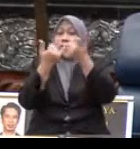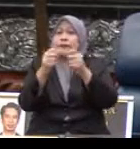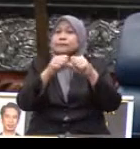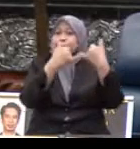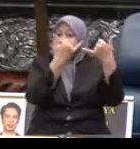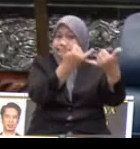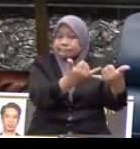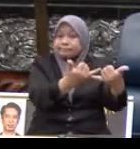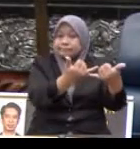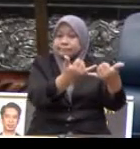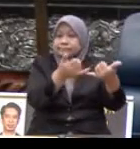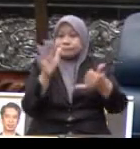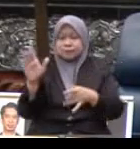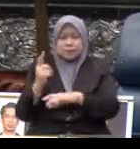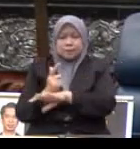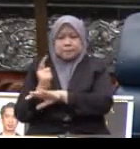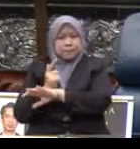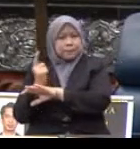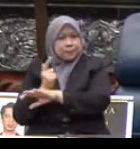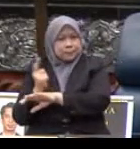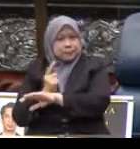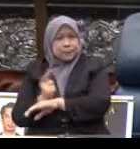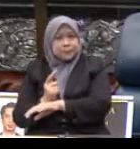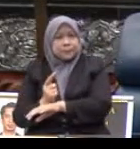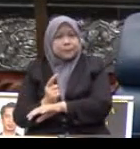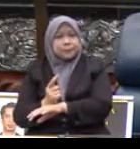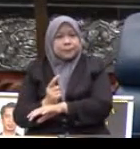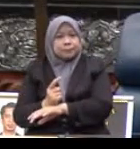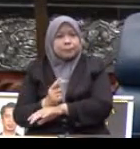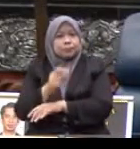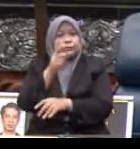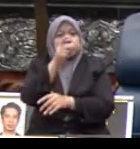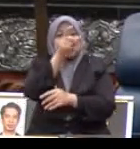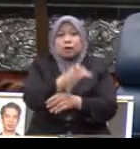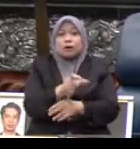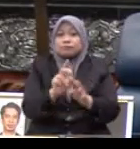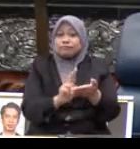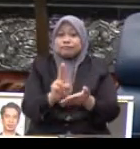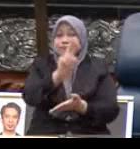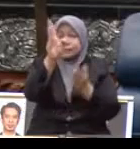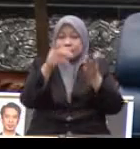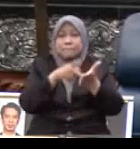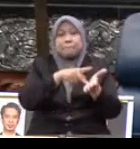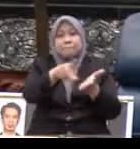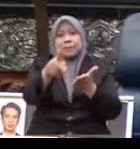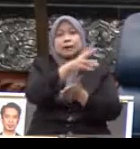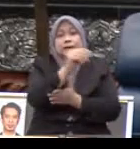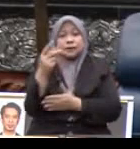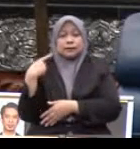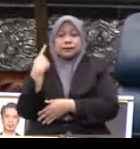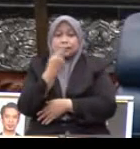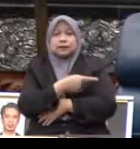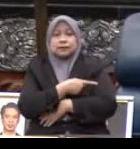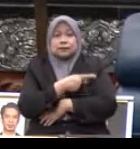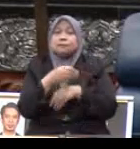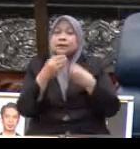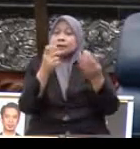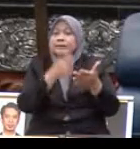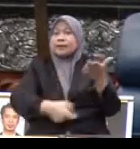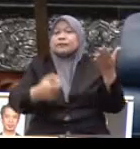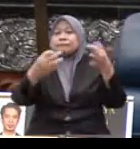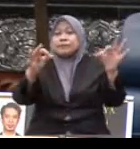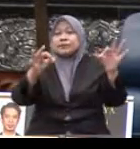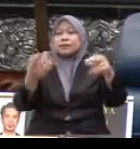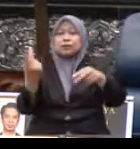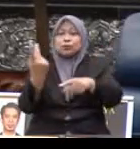untuk melatih keraduan kita dan membayar dan kita berikan pelepasan